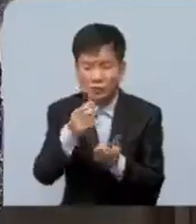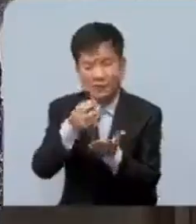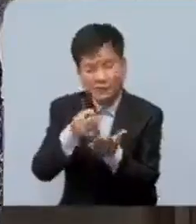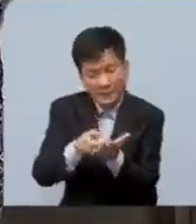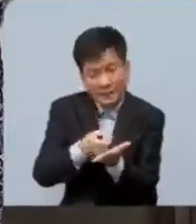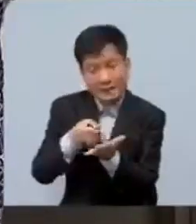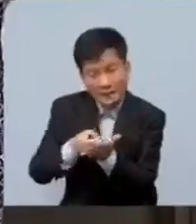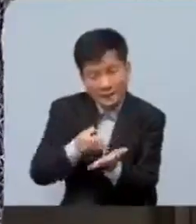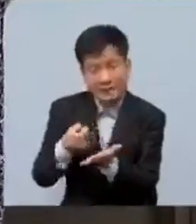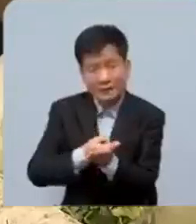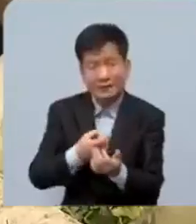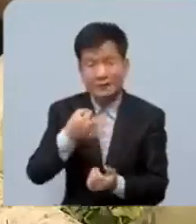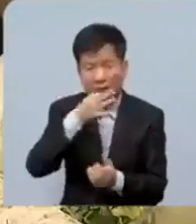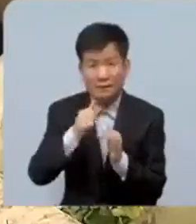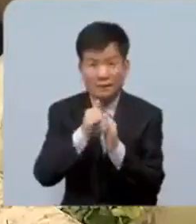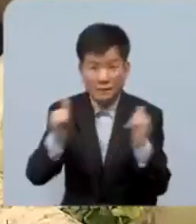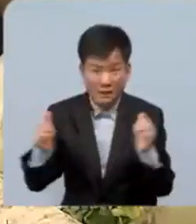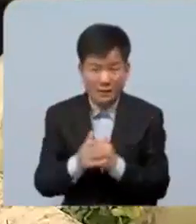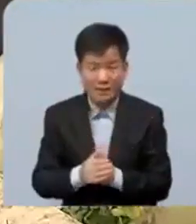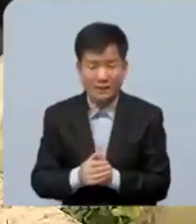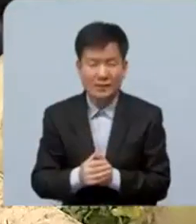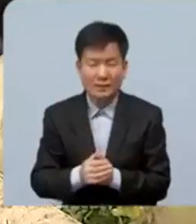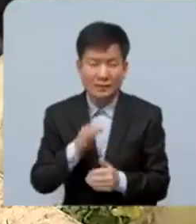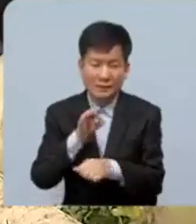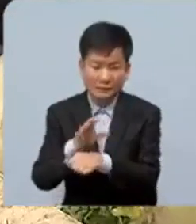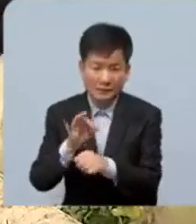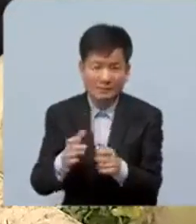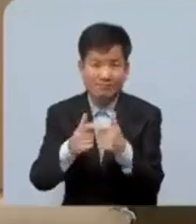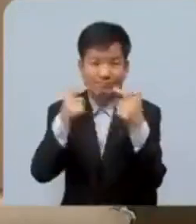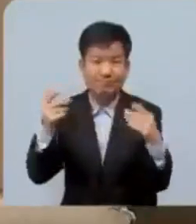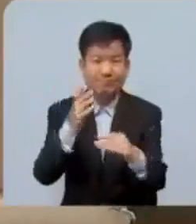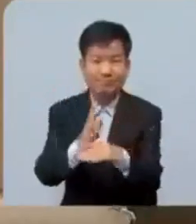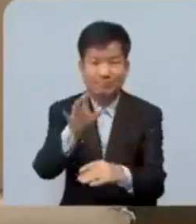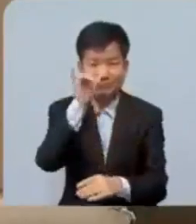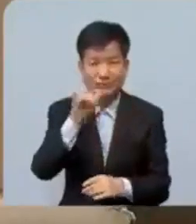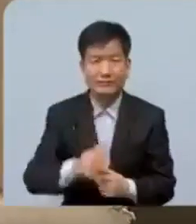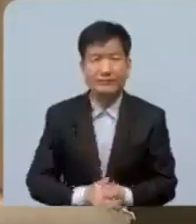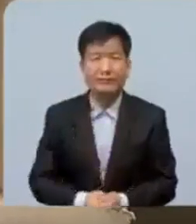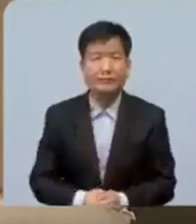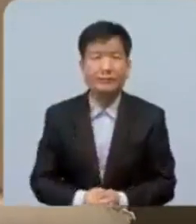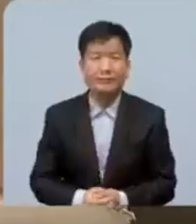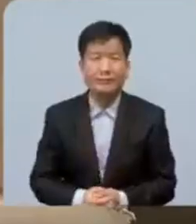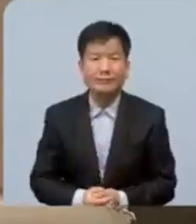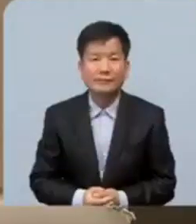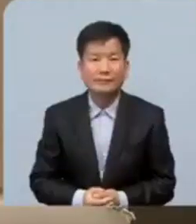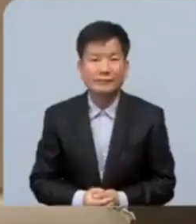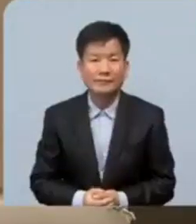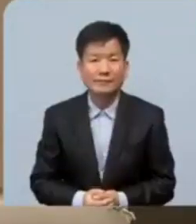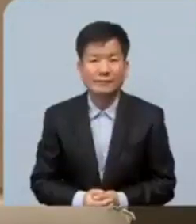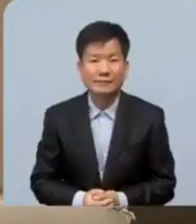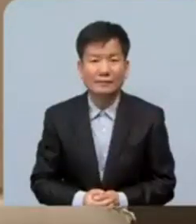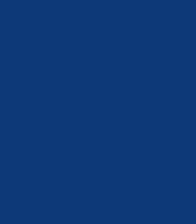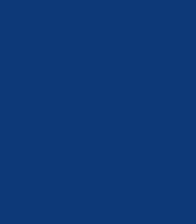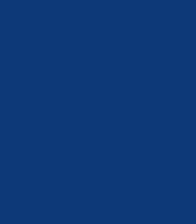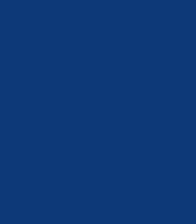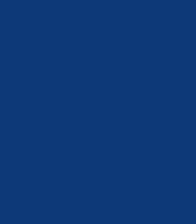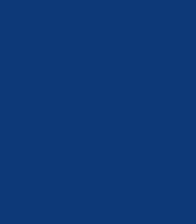아끼고 실속을 챙기는 합리적인 소비가 늘고 있습니다 KBS 뉴스 한성원입니다